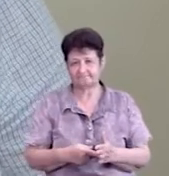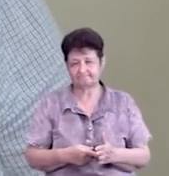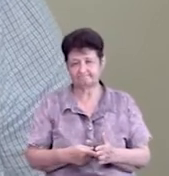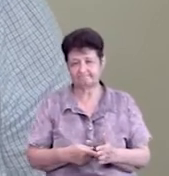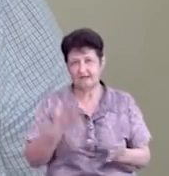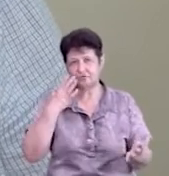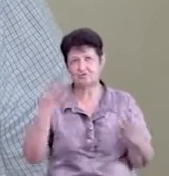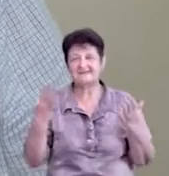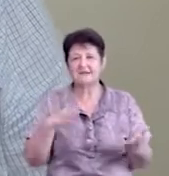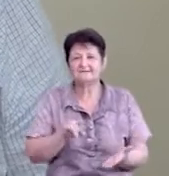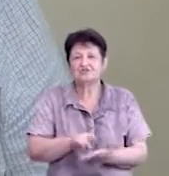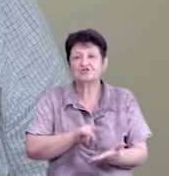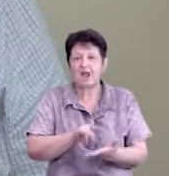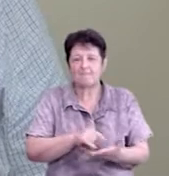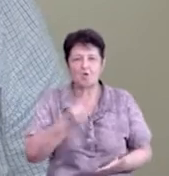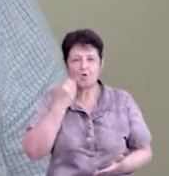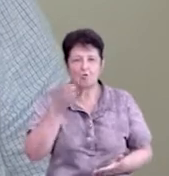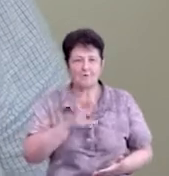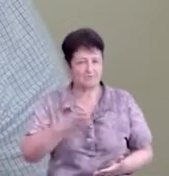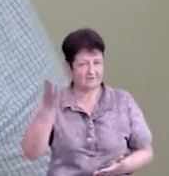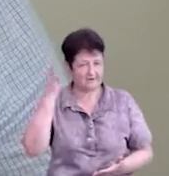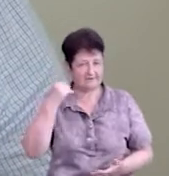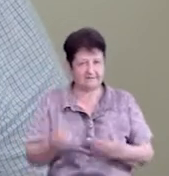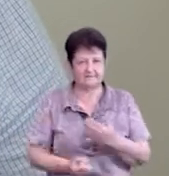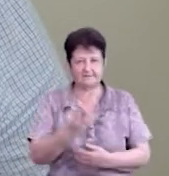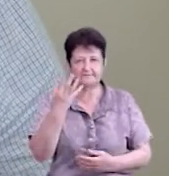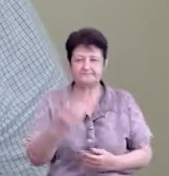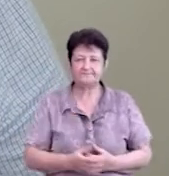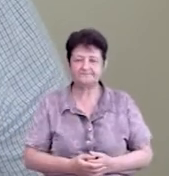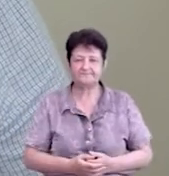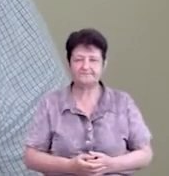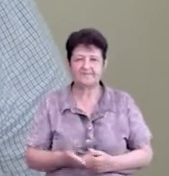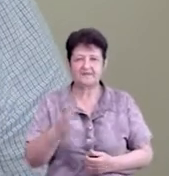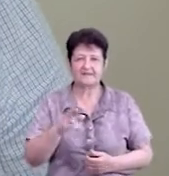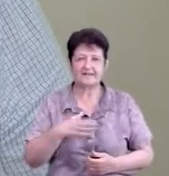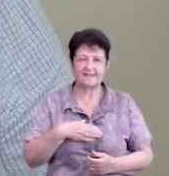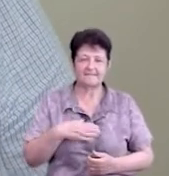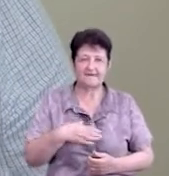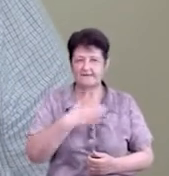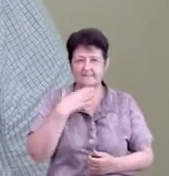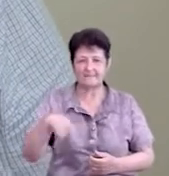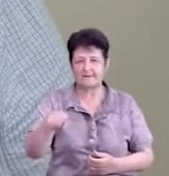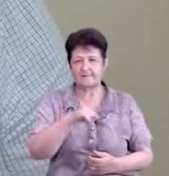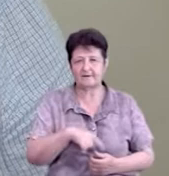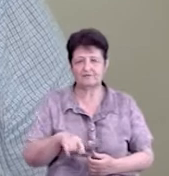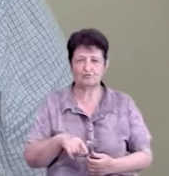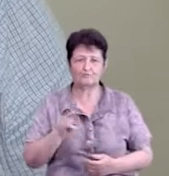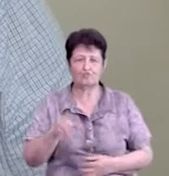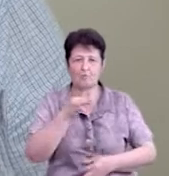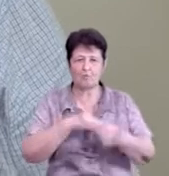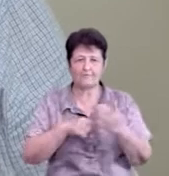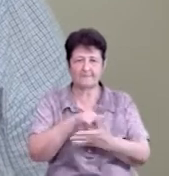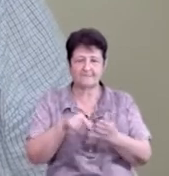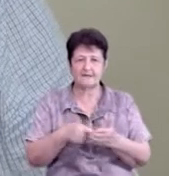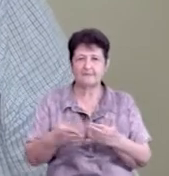Асоціація жабок, коли був той фонтан, це, як для мене і для багатьох, хто обговорював це питання,